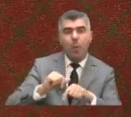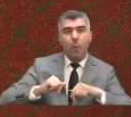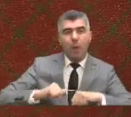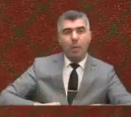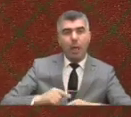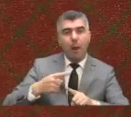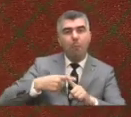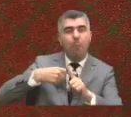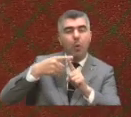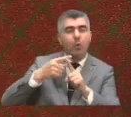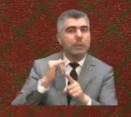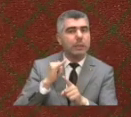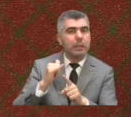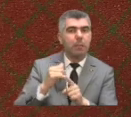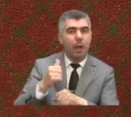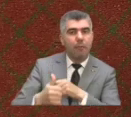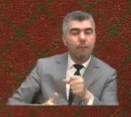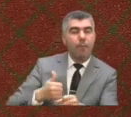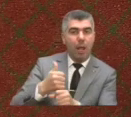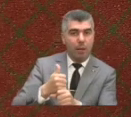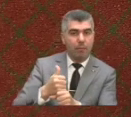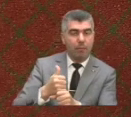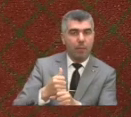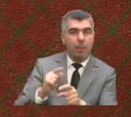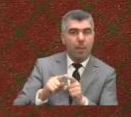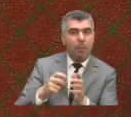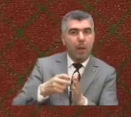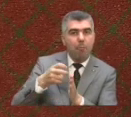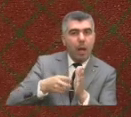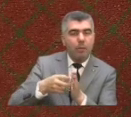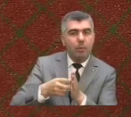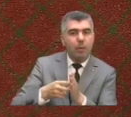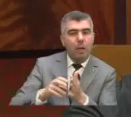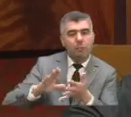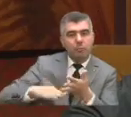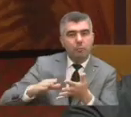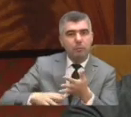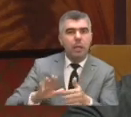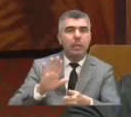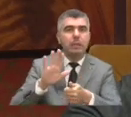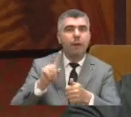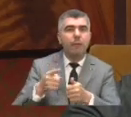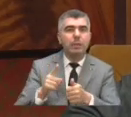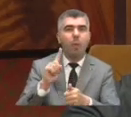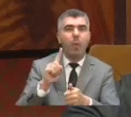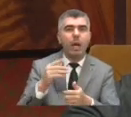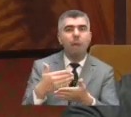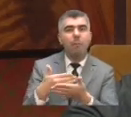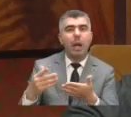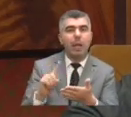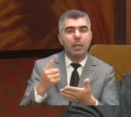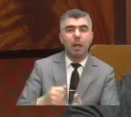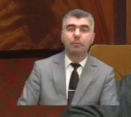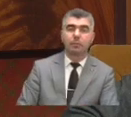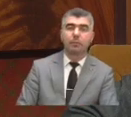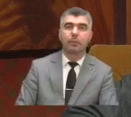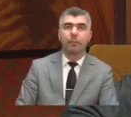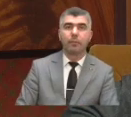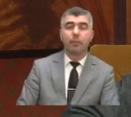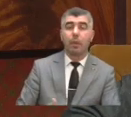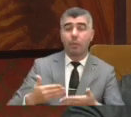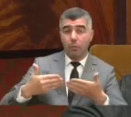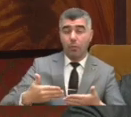كتزاد كل عام، ونصيب القطاع السككي منها هو 6.1 مليار ديال الدرهم. السيد الوزير اللي ما جاش